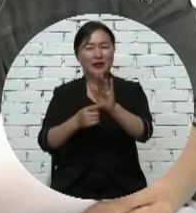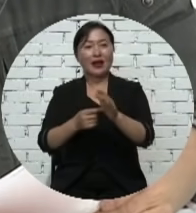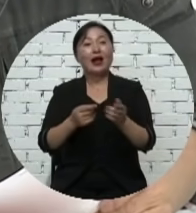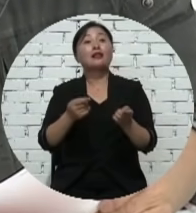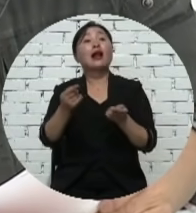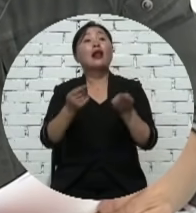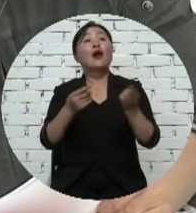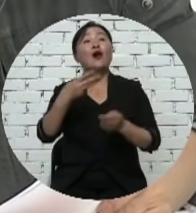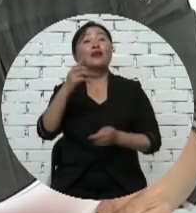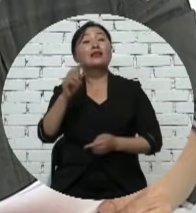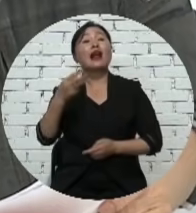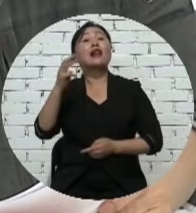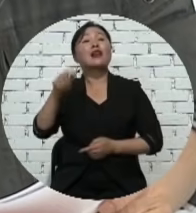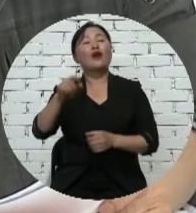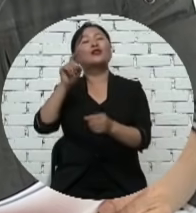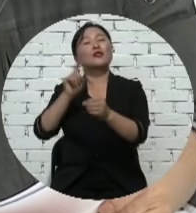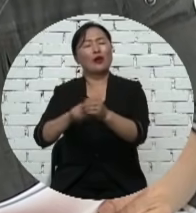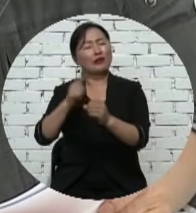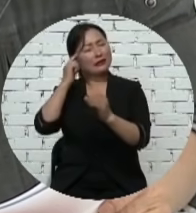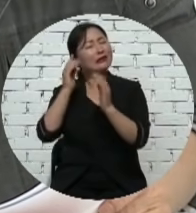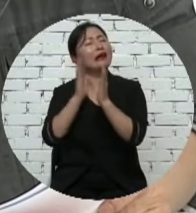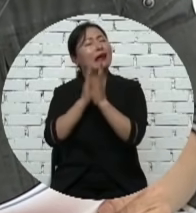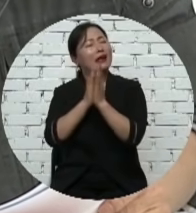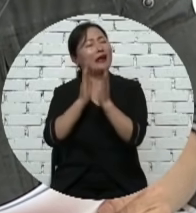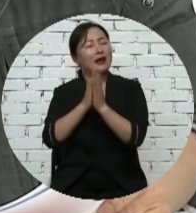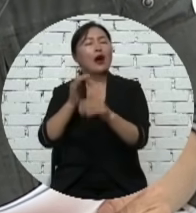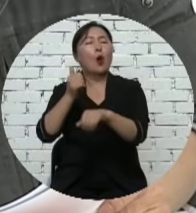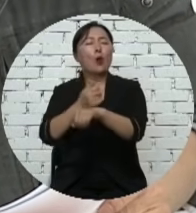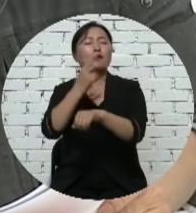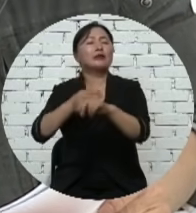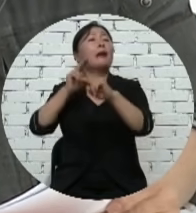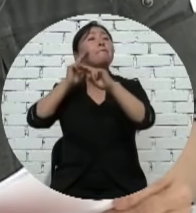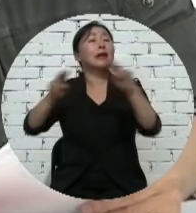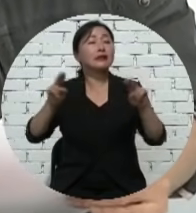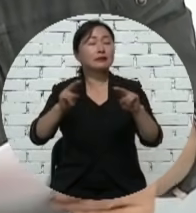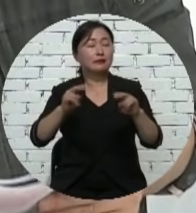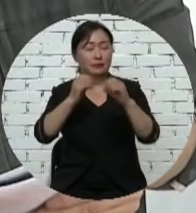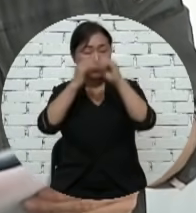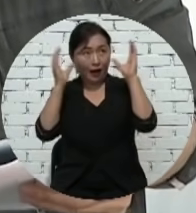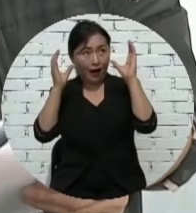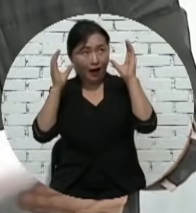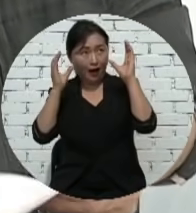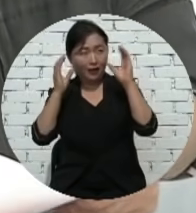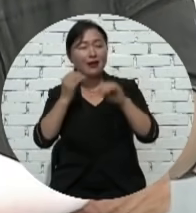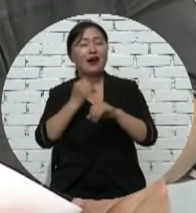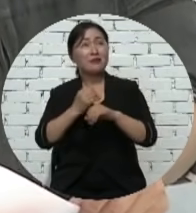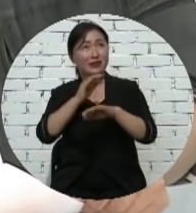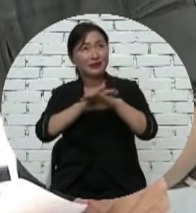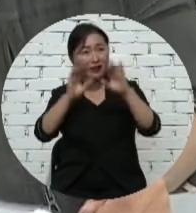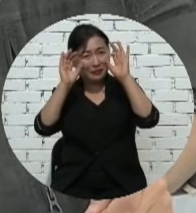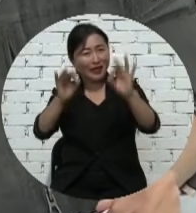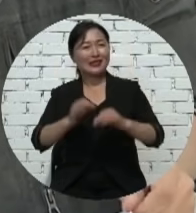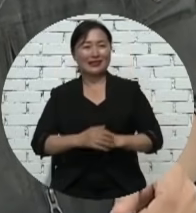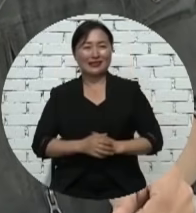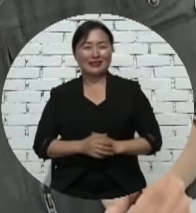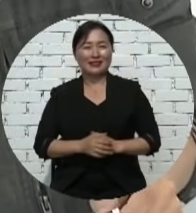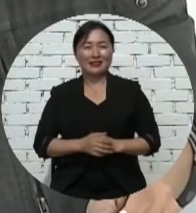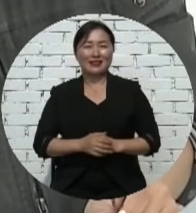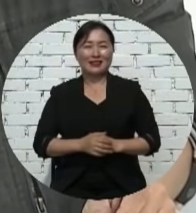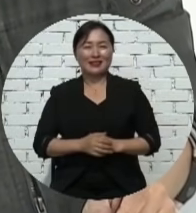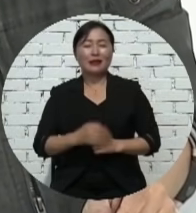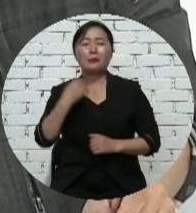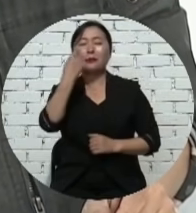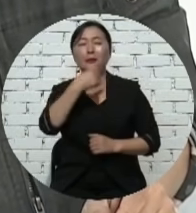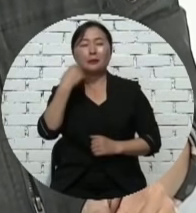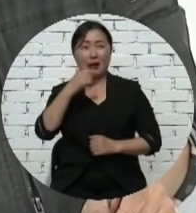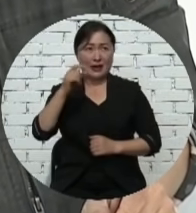나한테 물어보겠어요? 그러니까 자꾸 이렇게 뭘, 뭔가 하여간 조금 좀 약간 이렇게 해야지 화두가 되니까